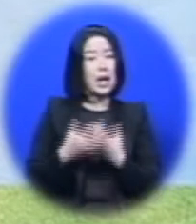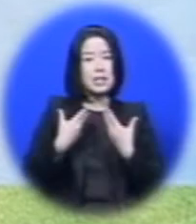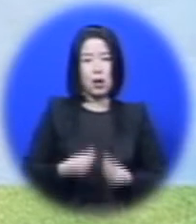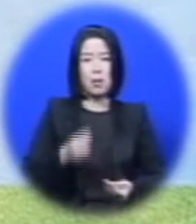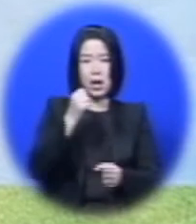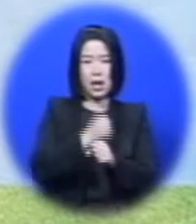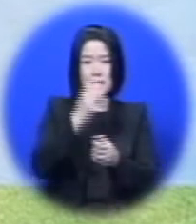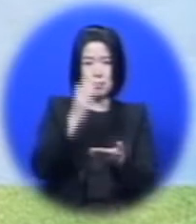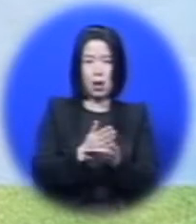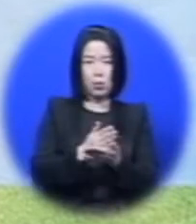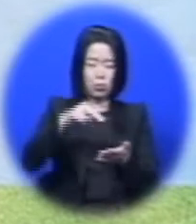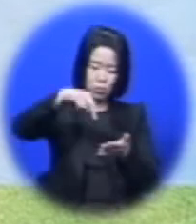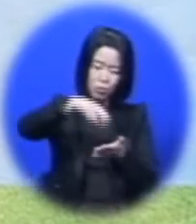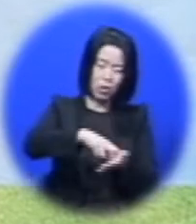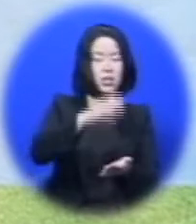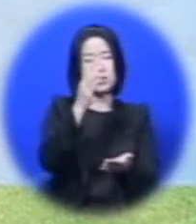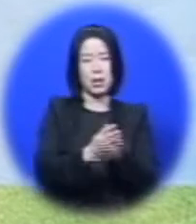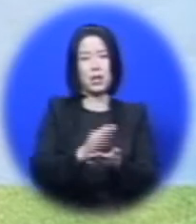절망하지 말고 주저앉지 말아야 됩니다.